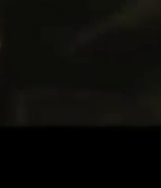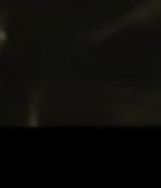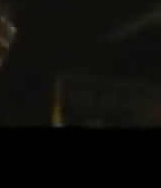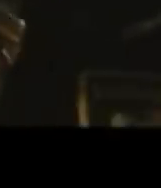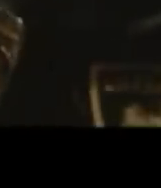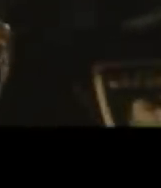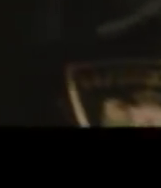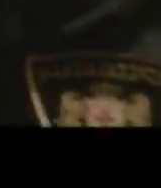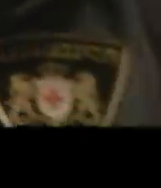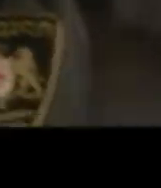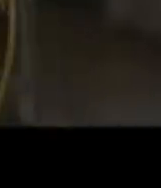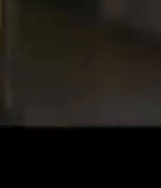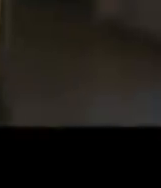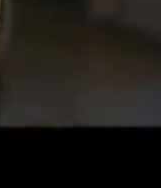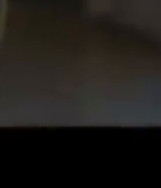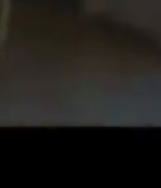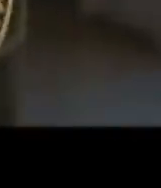აღარც კი მახსოვს რამე სხვა თვითკინა.